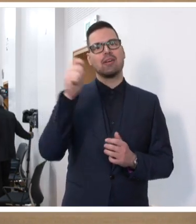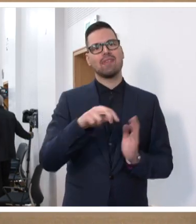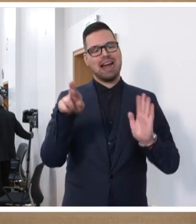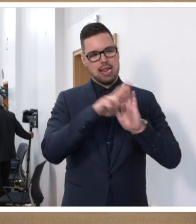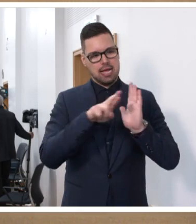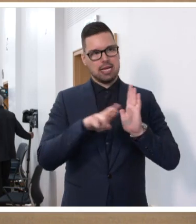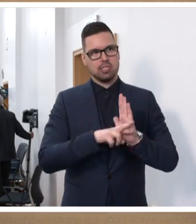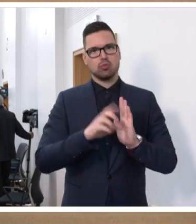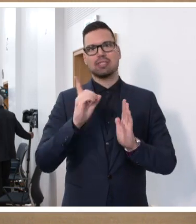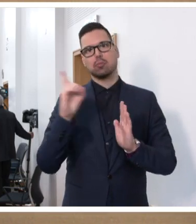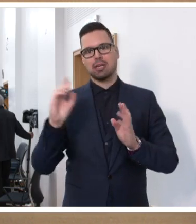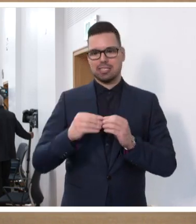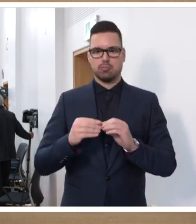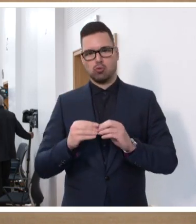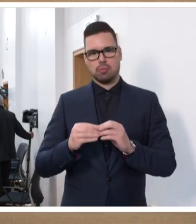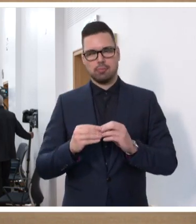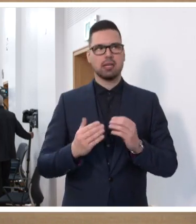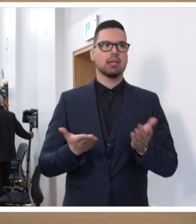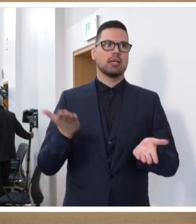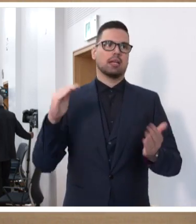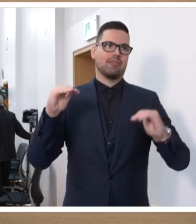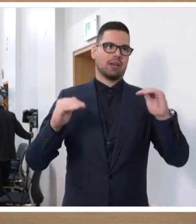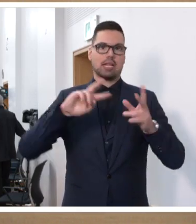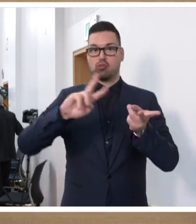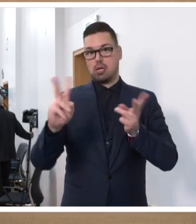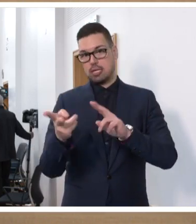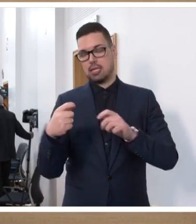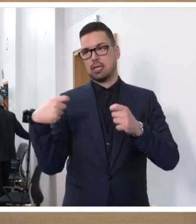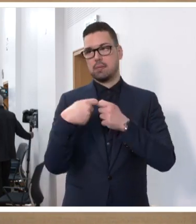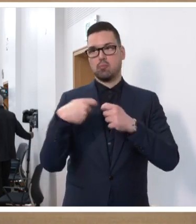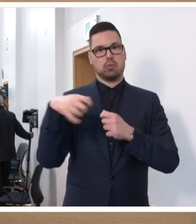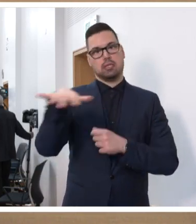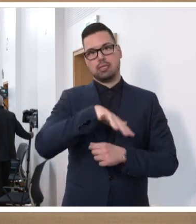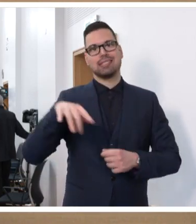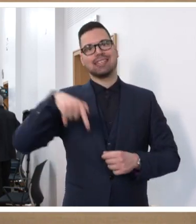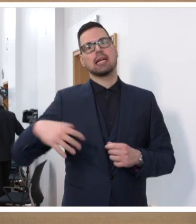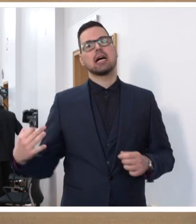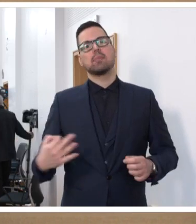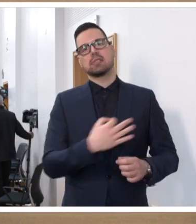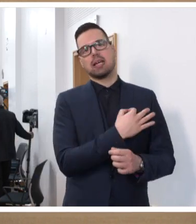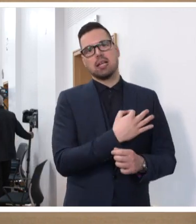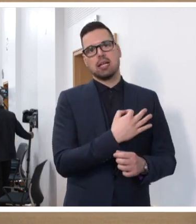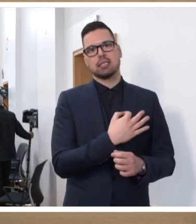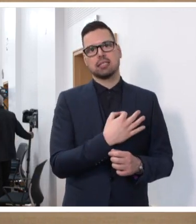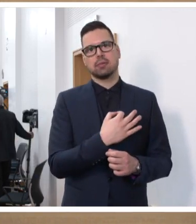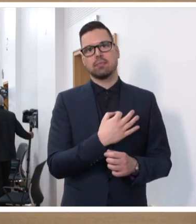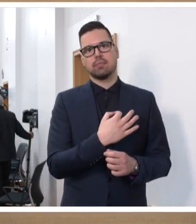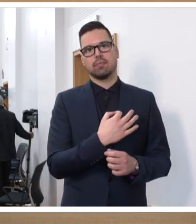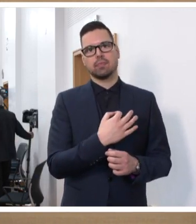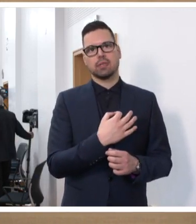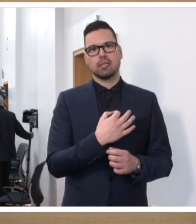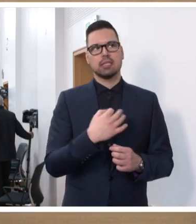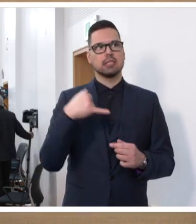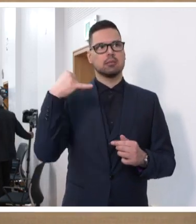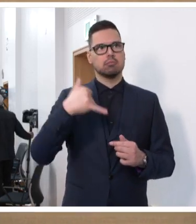offensichtlichen Demokratiemängeln im Vergleich zu allen anderen Bundesländern. Wir hier im Saarland sind die einzigen mit reiner Verhältniswahl